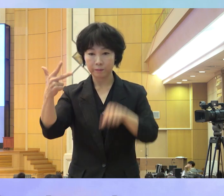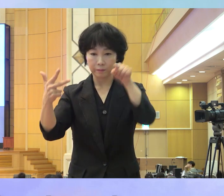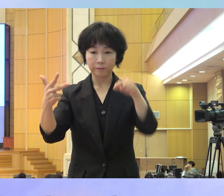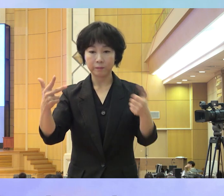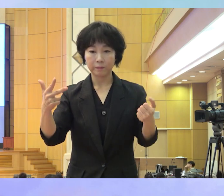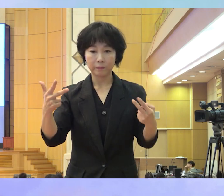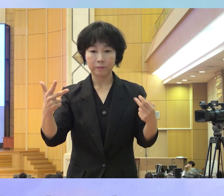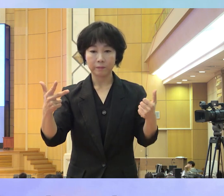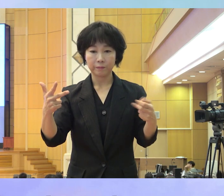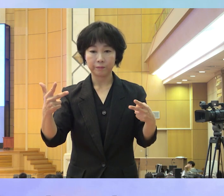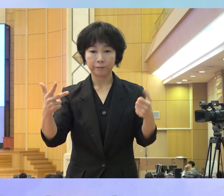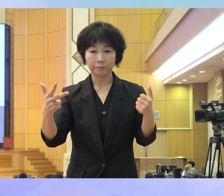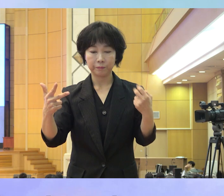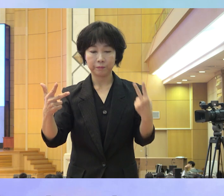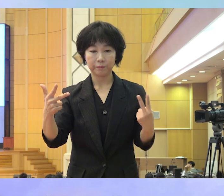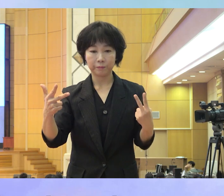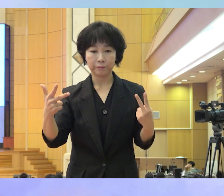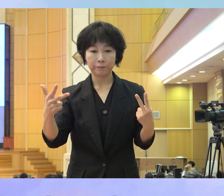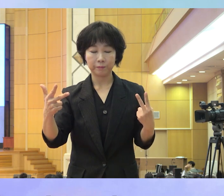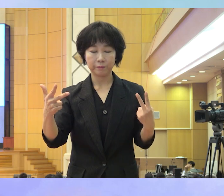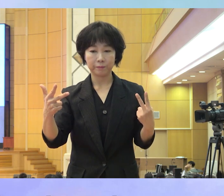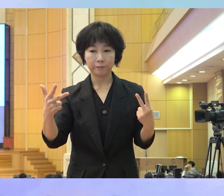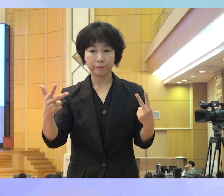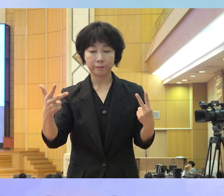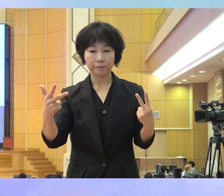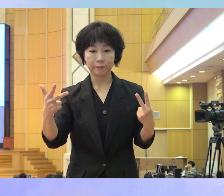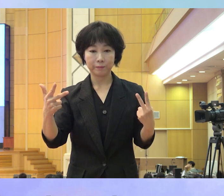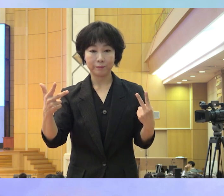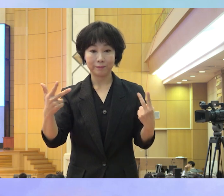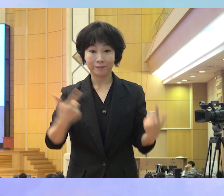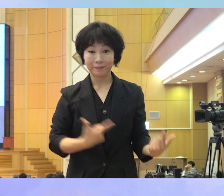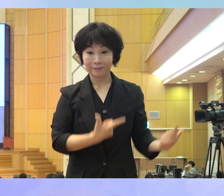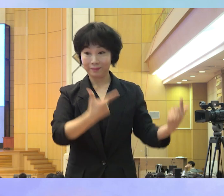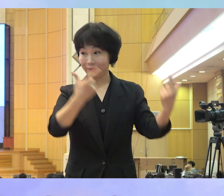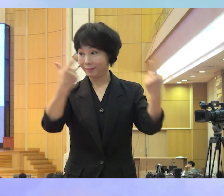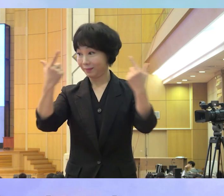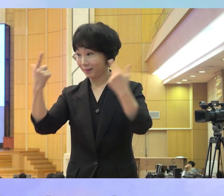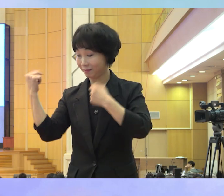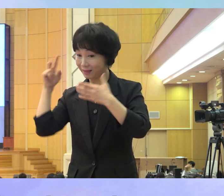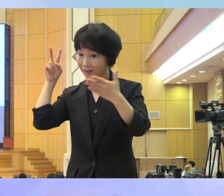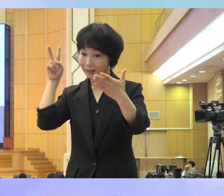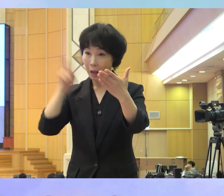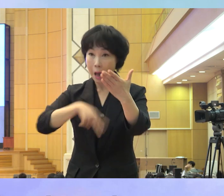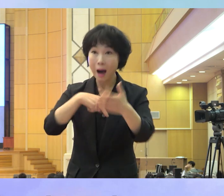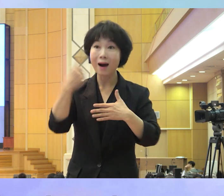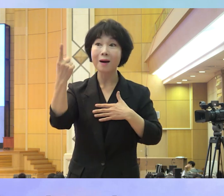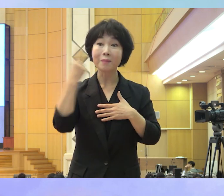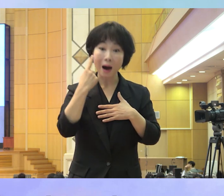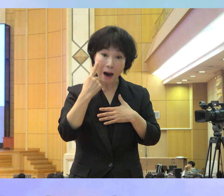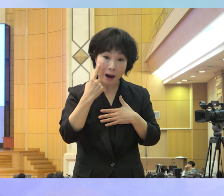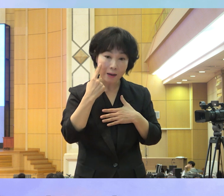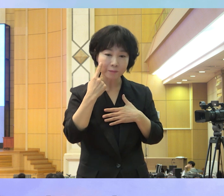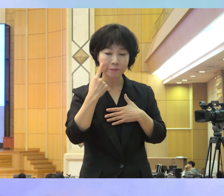52절 말씀을 다 함께 읽어보도록 하겠습니다.